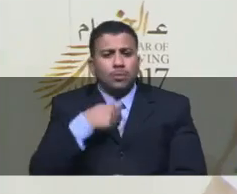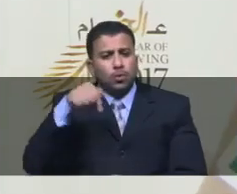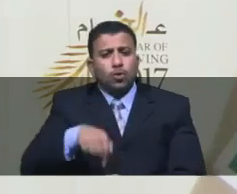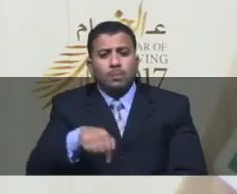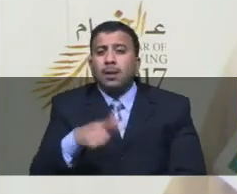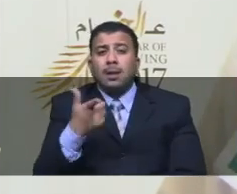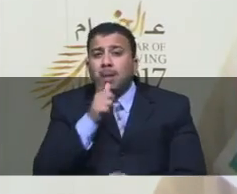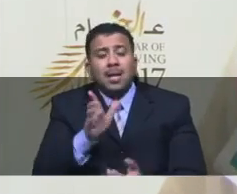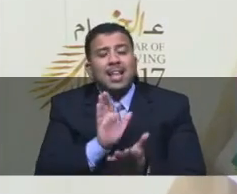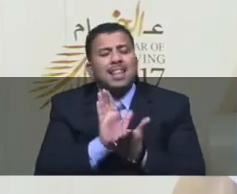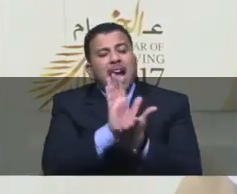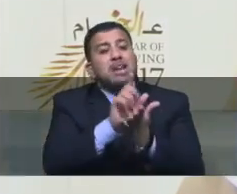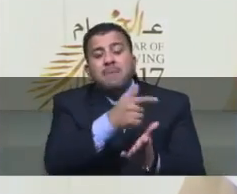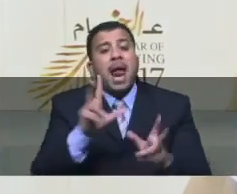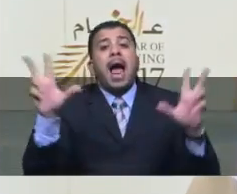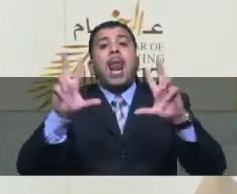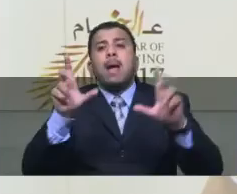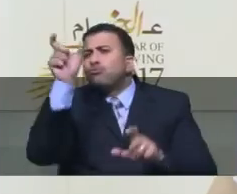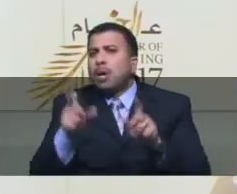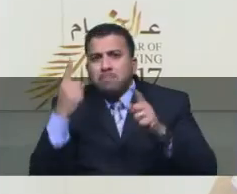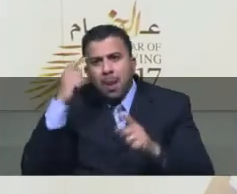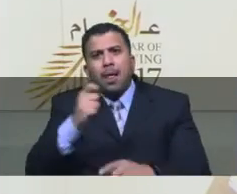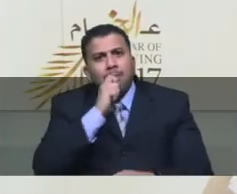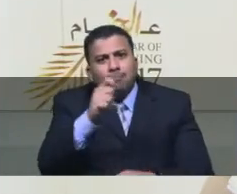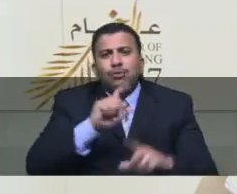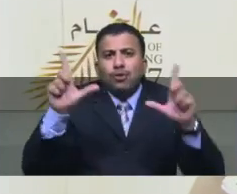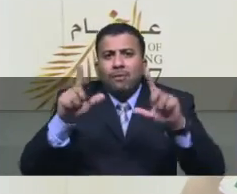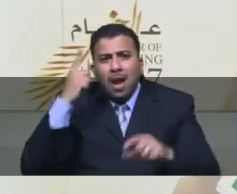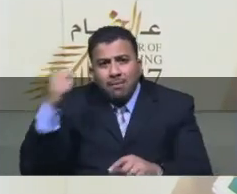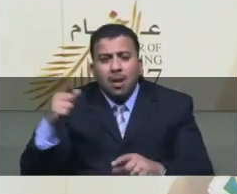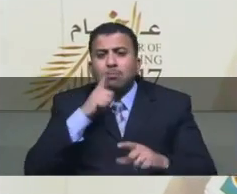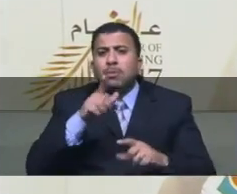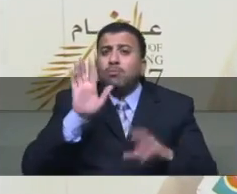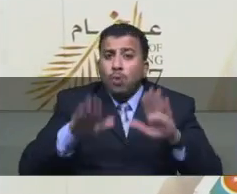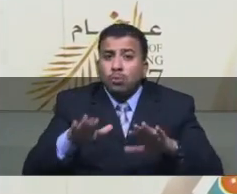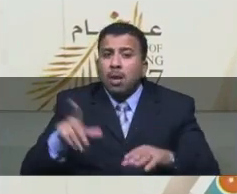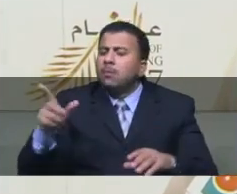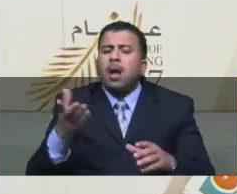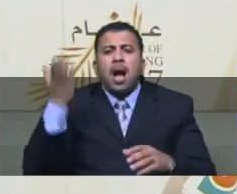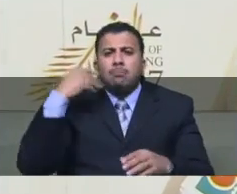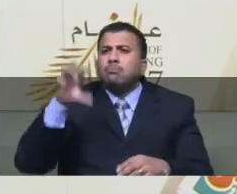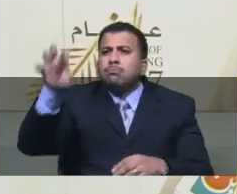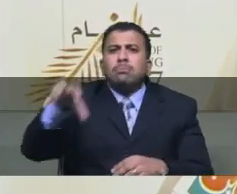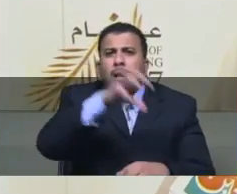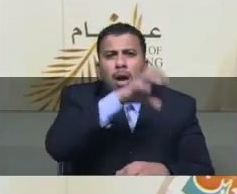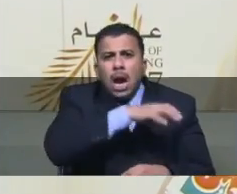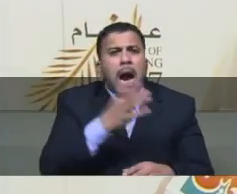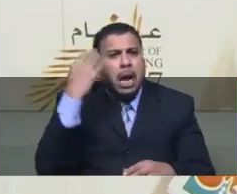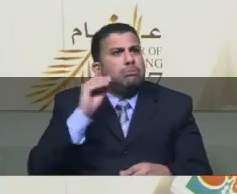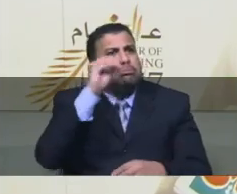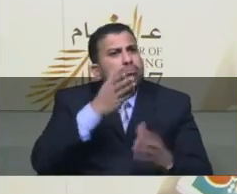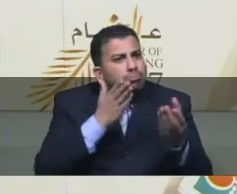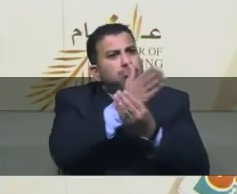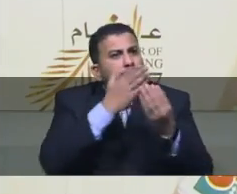هو تكريم الإعلاميين اللي شاركوا معنا واللي عكس الصورة واللي تواجدوا معنا في أكثر الأماكن سخونة